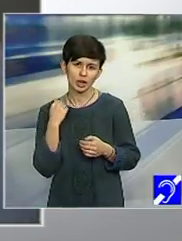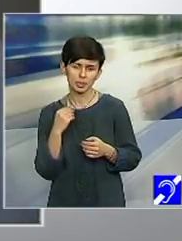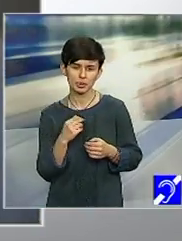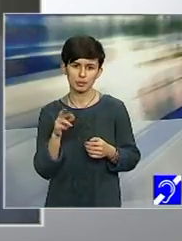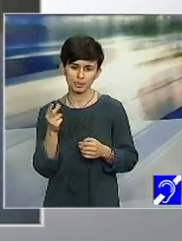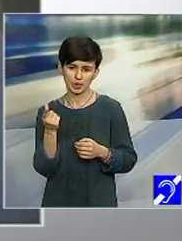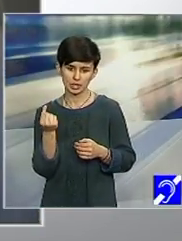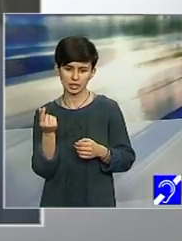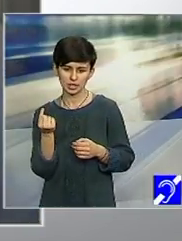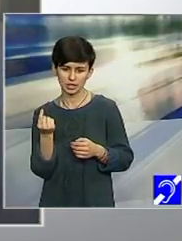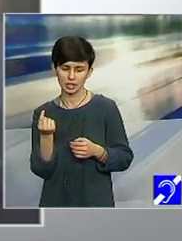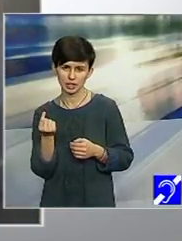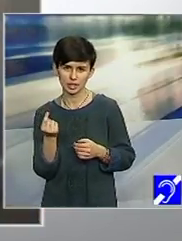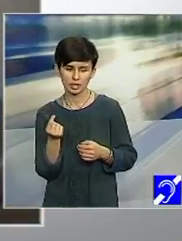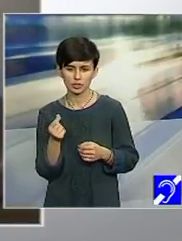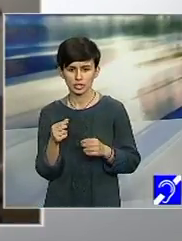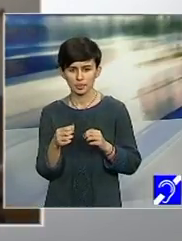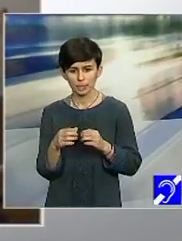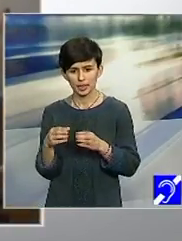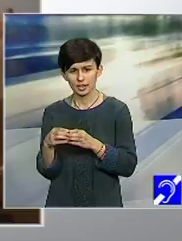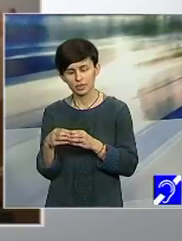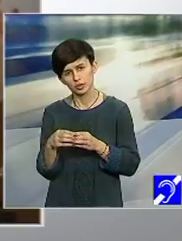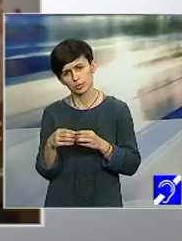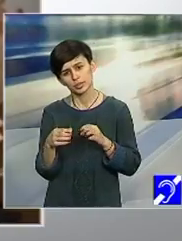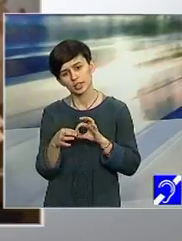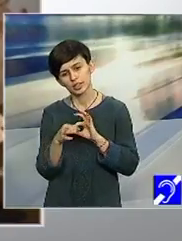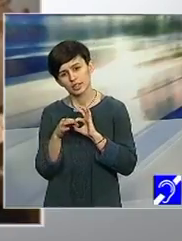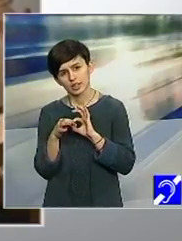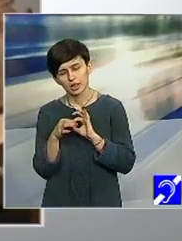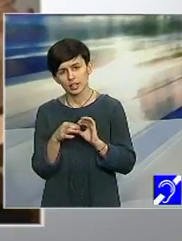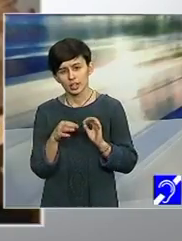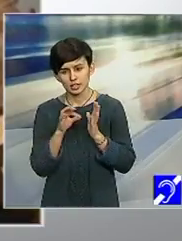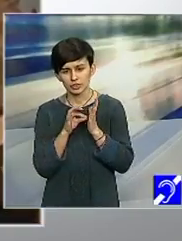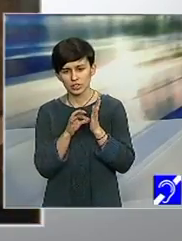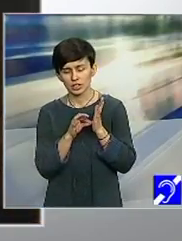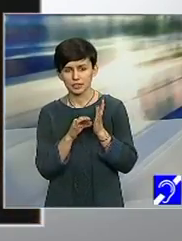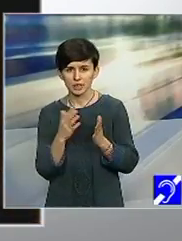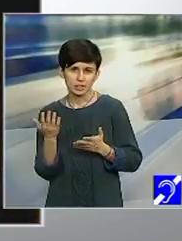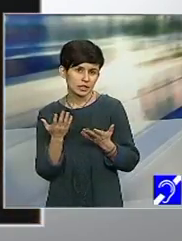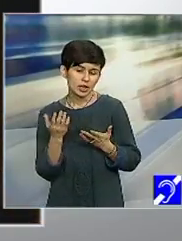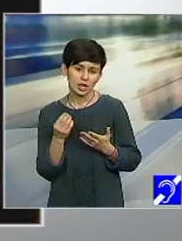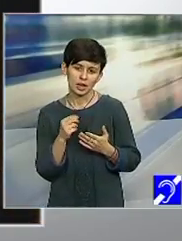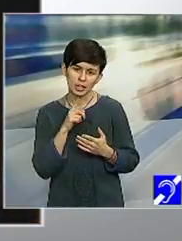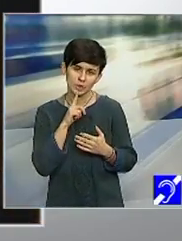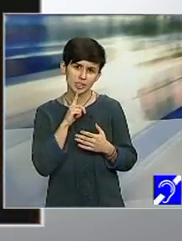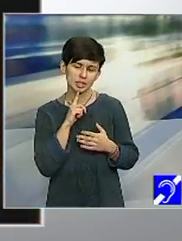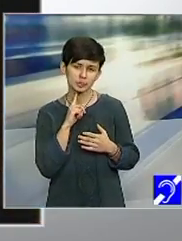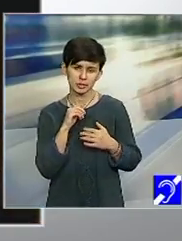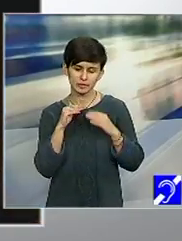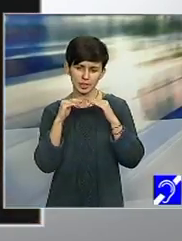complicități, alianțe și factori favorizatori la nivelul